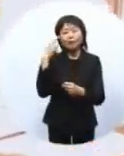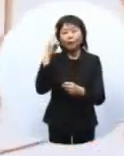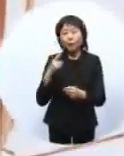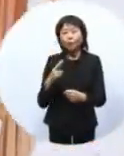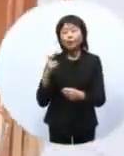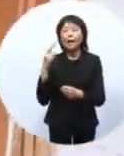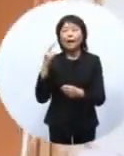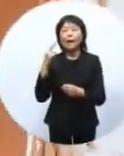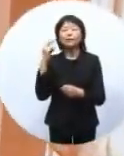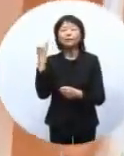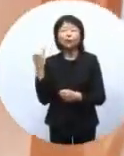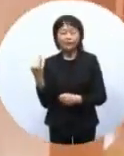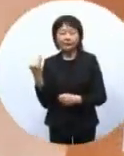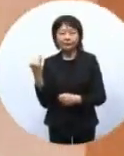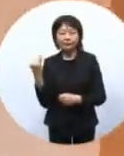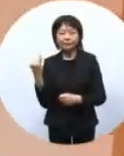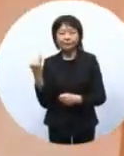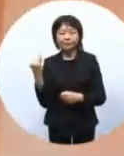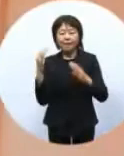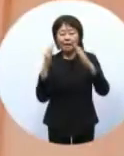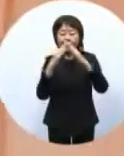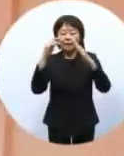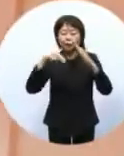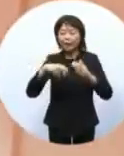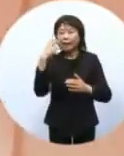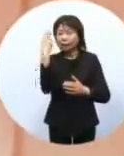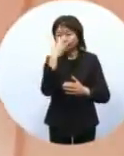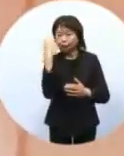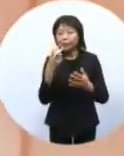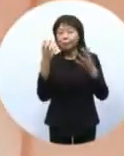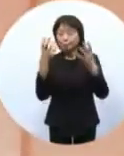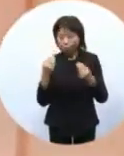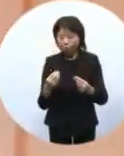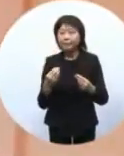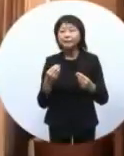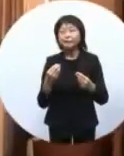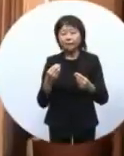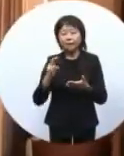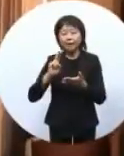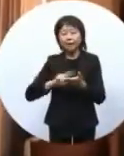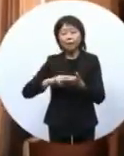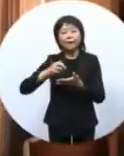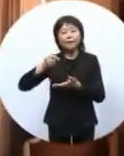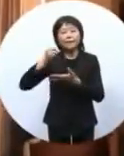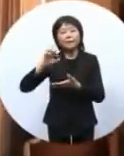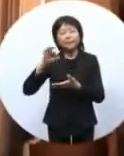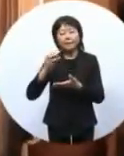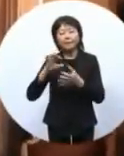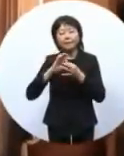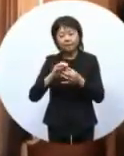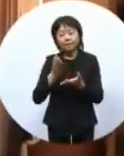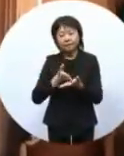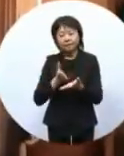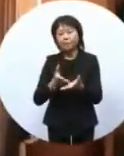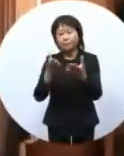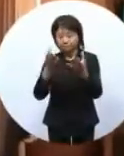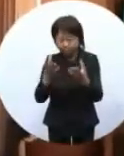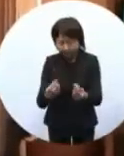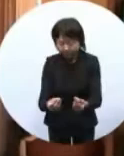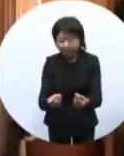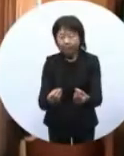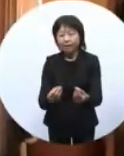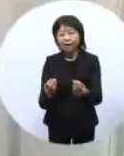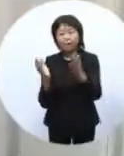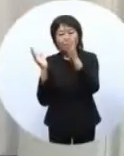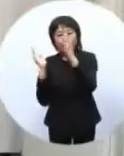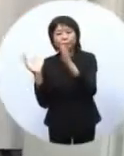藤さん、室内の調査も行い、お家の方に固定資産税について説明をして午前中の業務